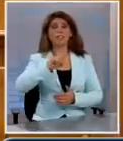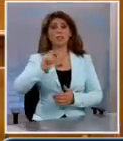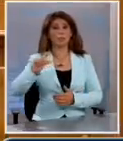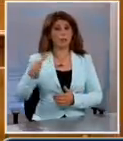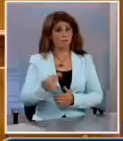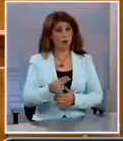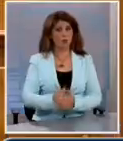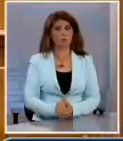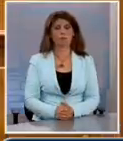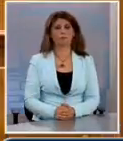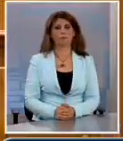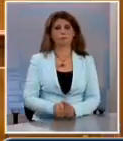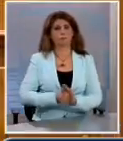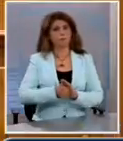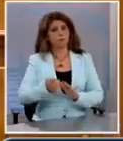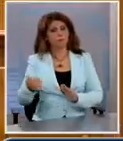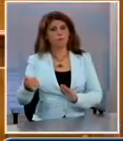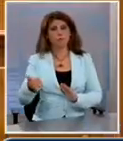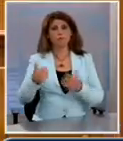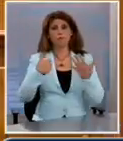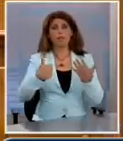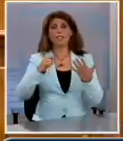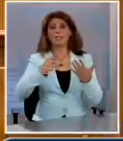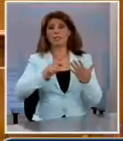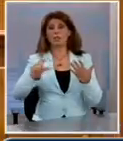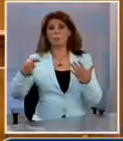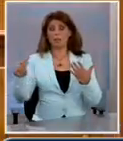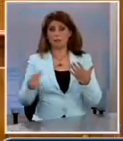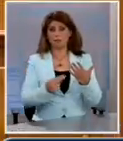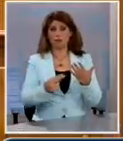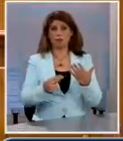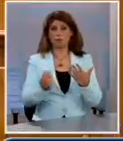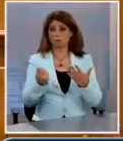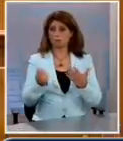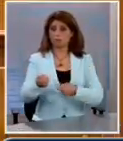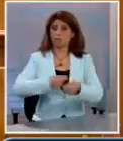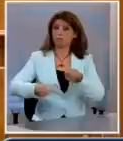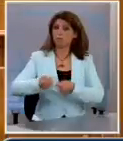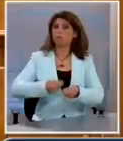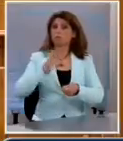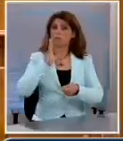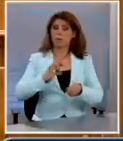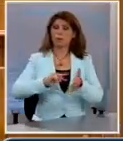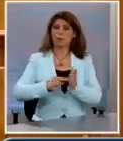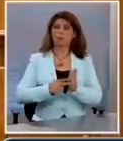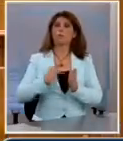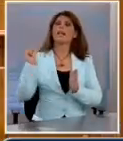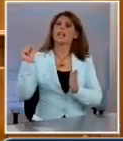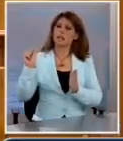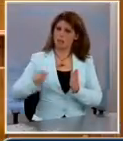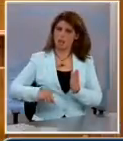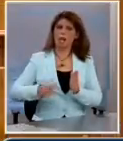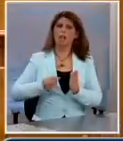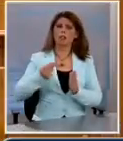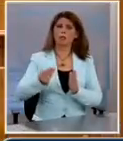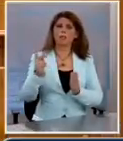ευρώ, επιστρέψαμε 6 δισεκατομμύρια ευρώ ρευστότητα στην πραγματική οικονομία και ναι, δώσαμε